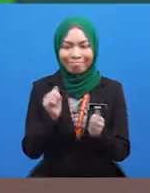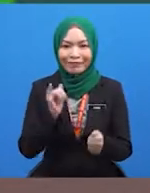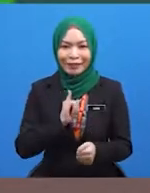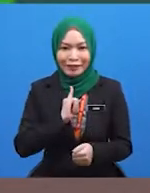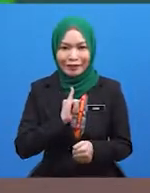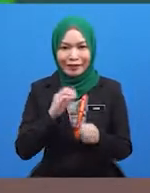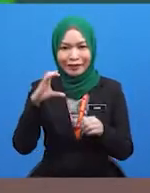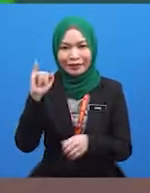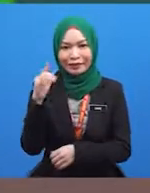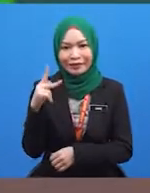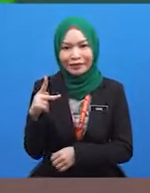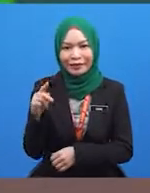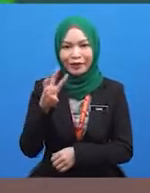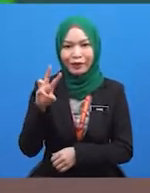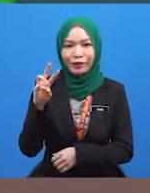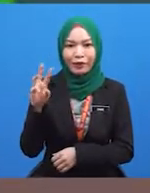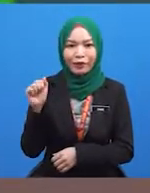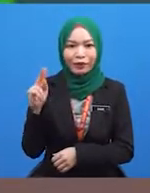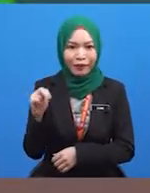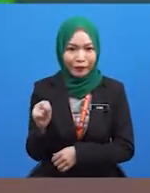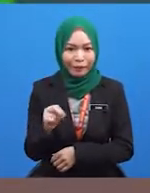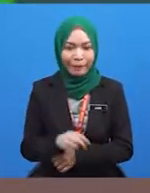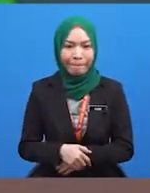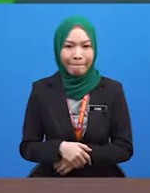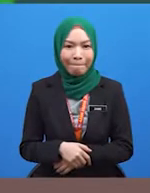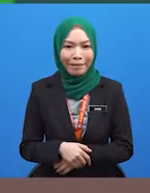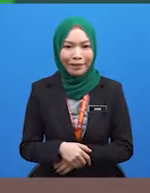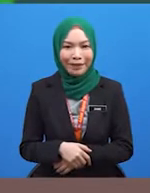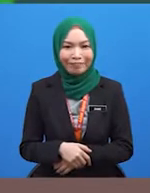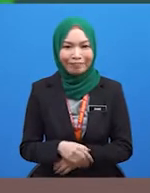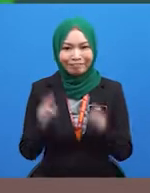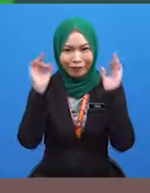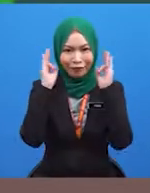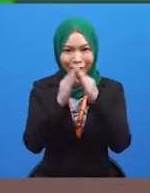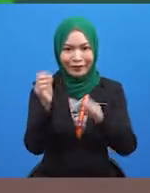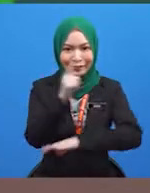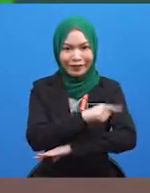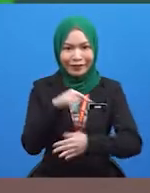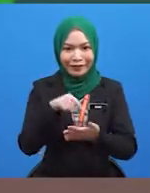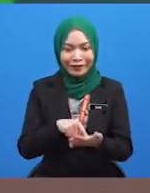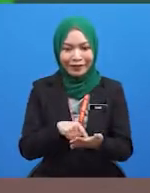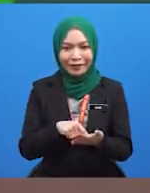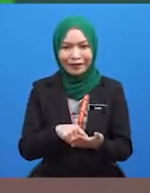Group. Fokus wacana kita hari ini berkaitan tentang sumber idea perniagaan.